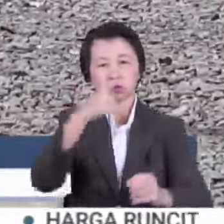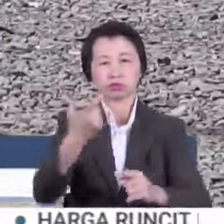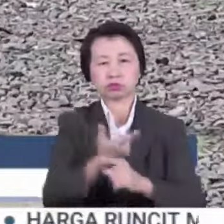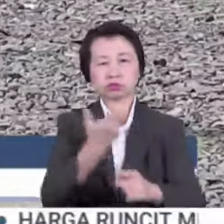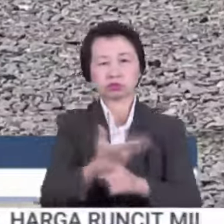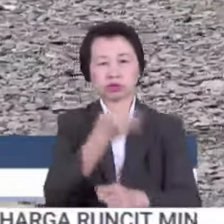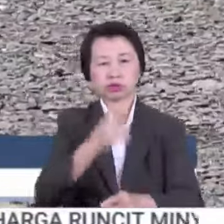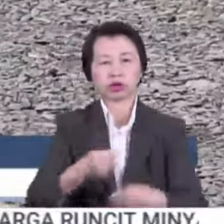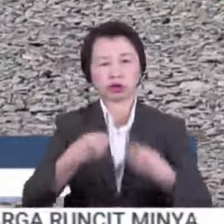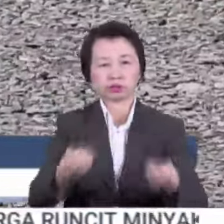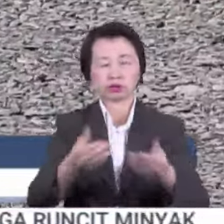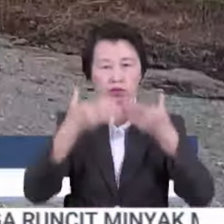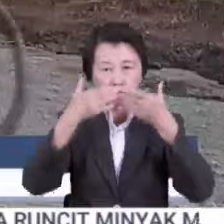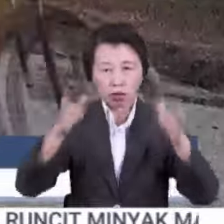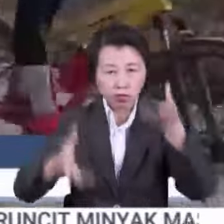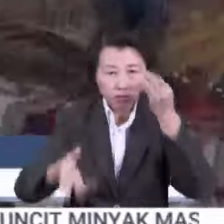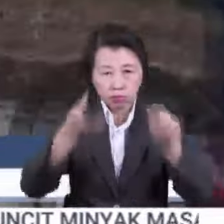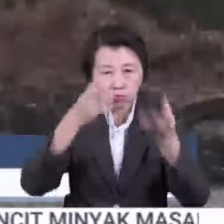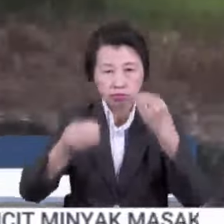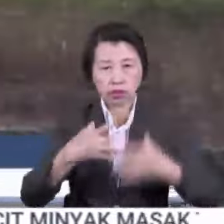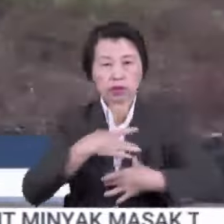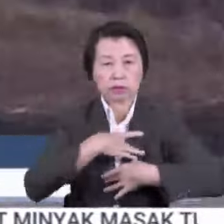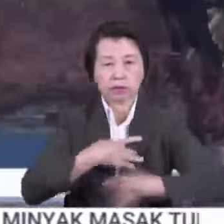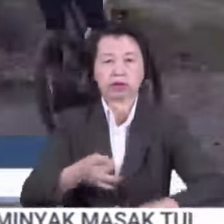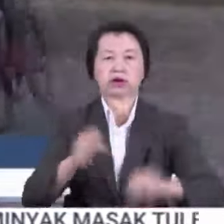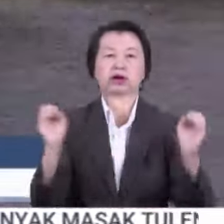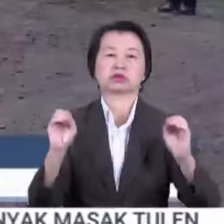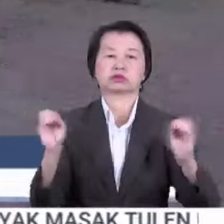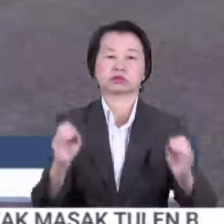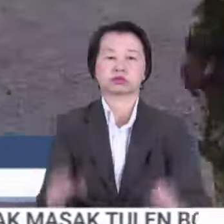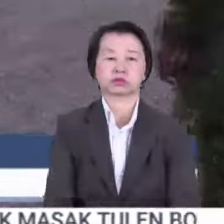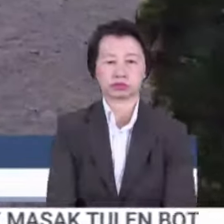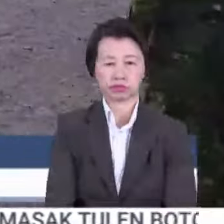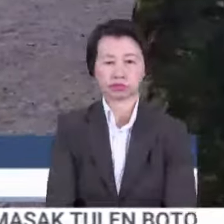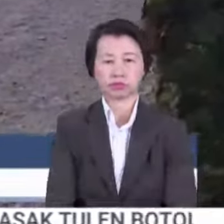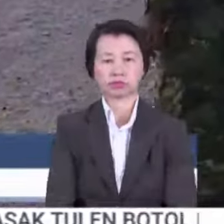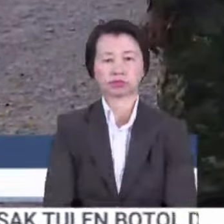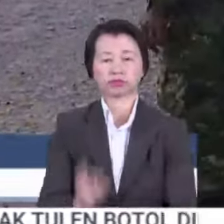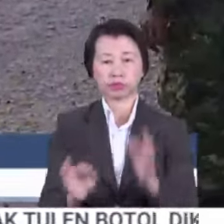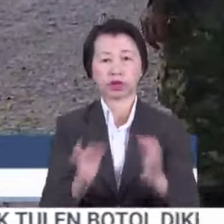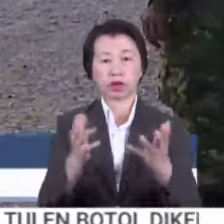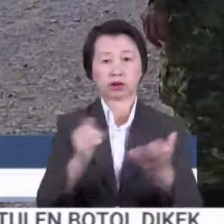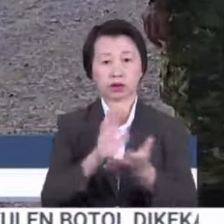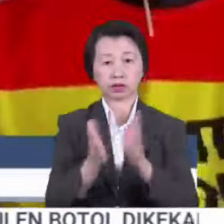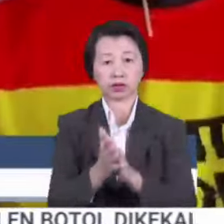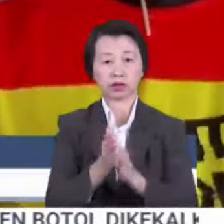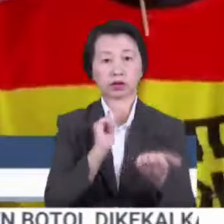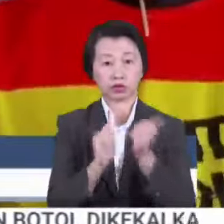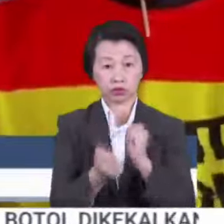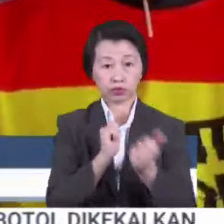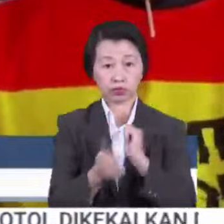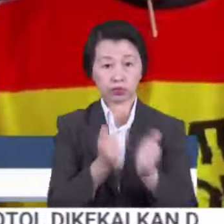dan memberi pendedahan kepada yang berminat kalaulah menjadi satu Spot